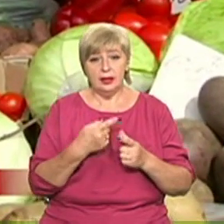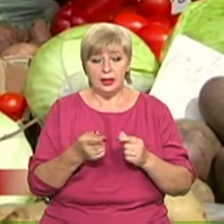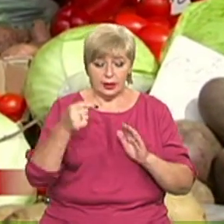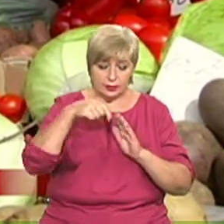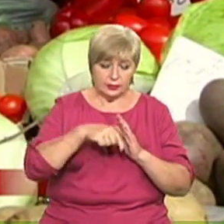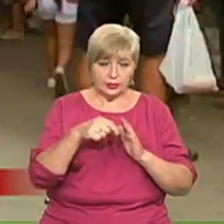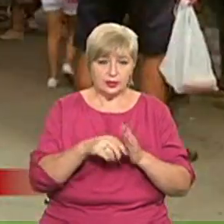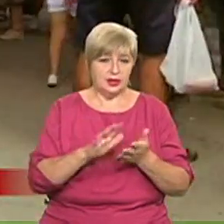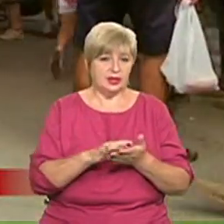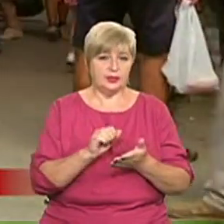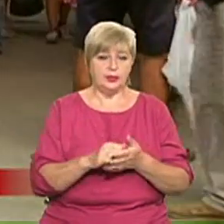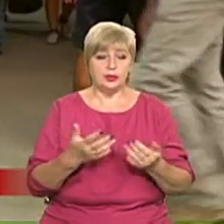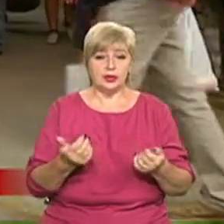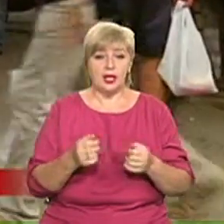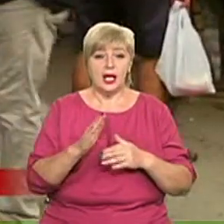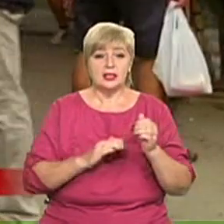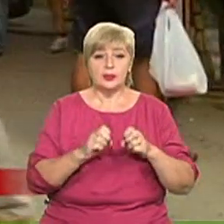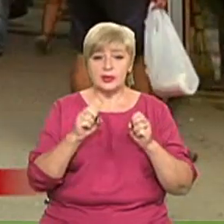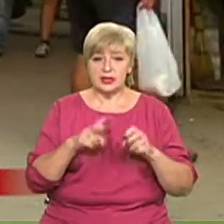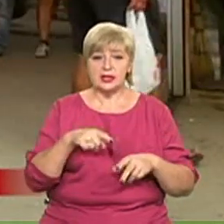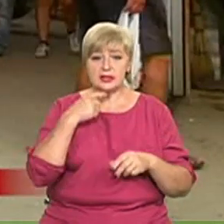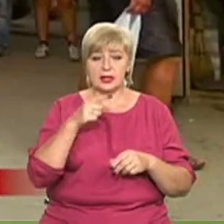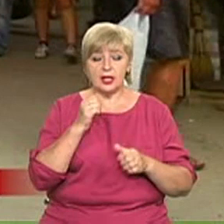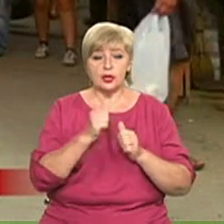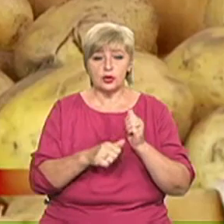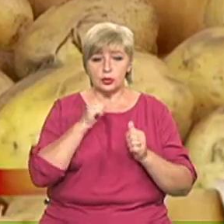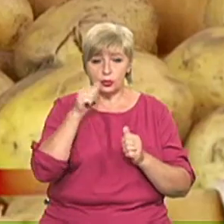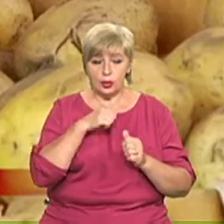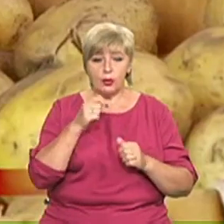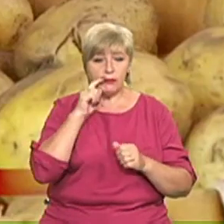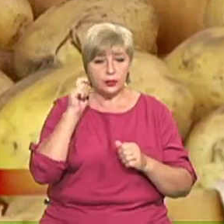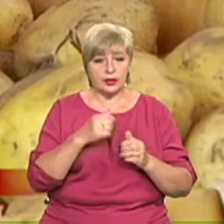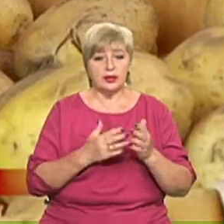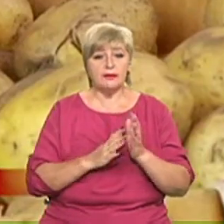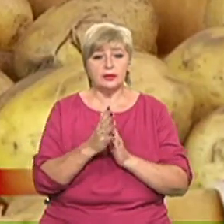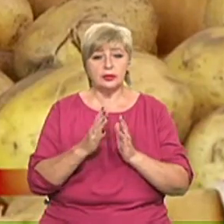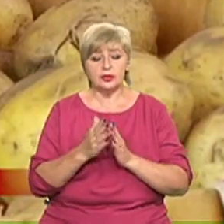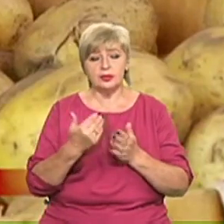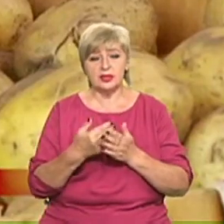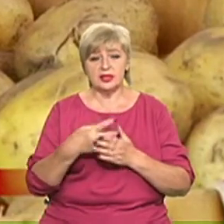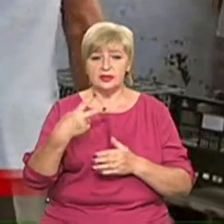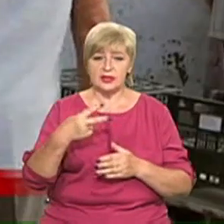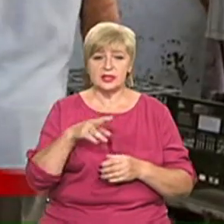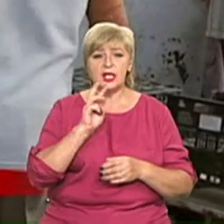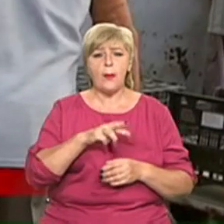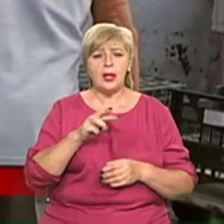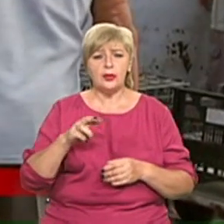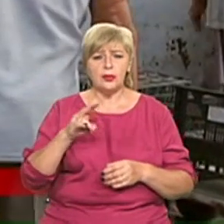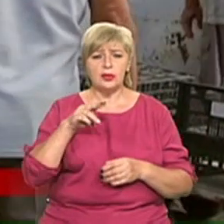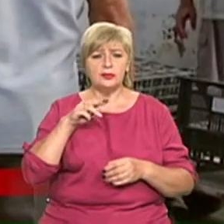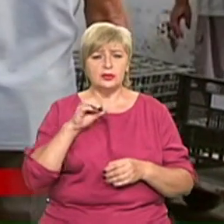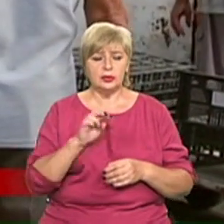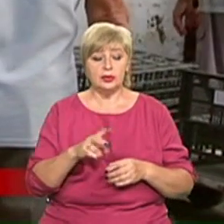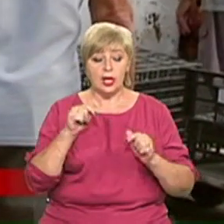внутрі спечена в землі. Спеціалісти кажуть, щороку в Україні вирощують близько 20 мільйонів тонн картоплі. Та цього